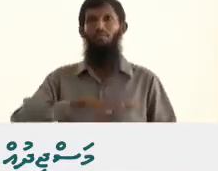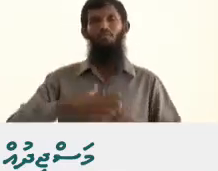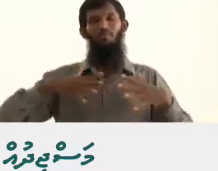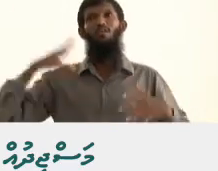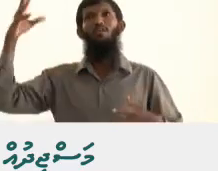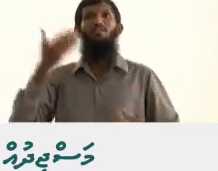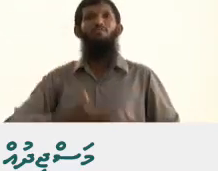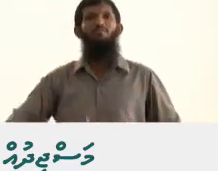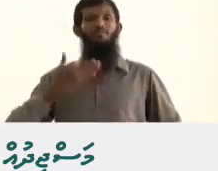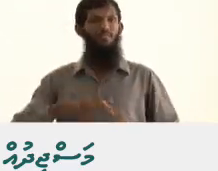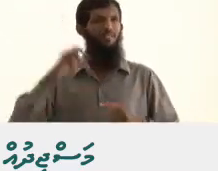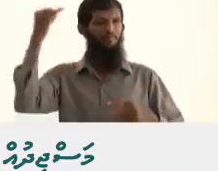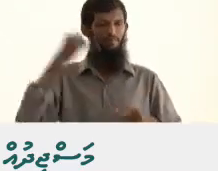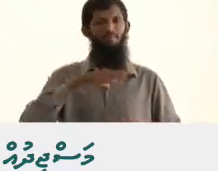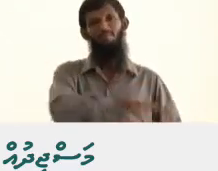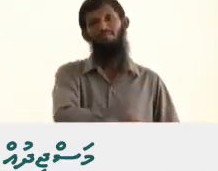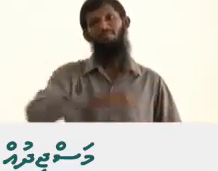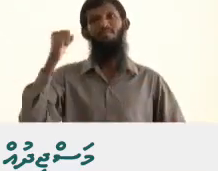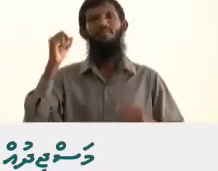kofage azabu ibamihun hippeviye